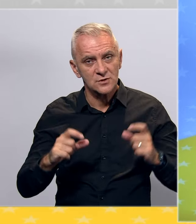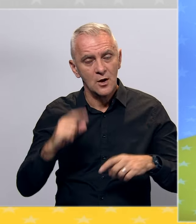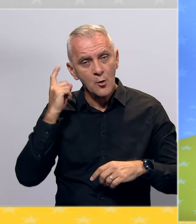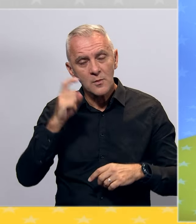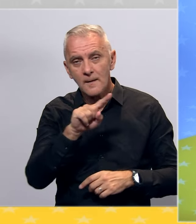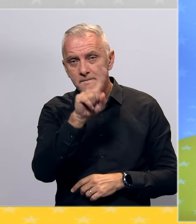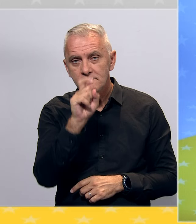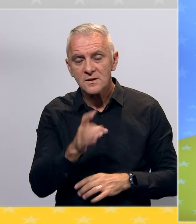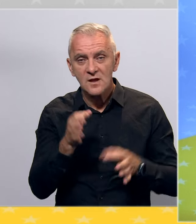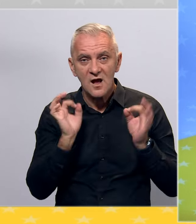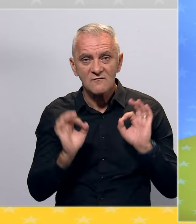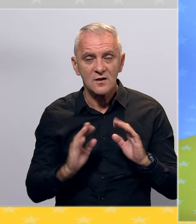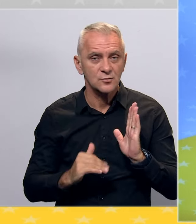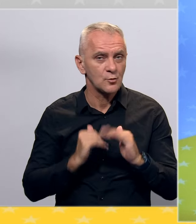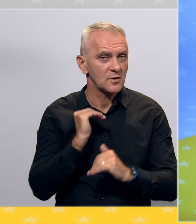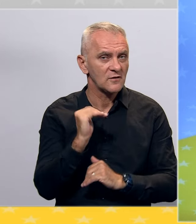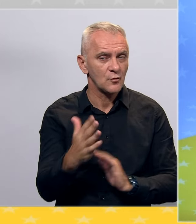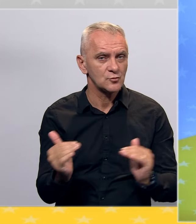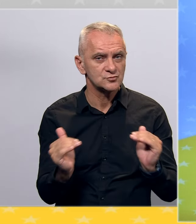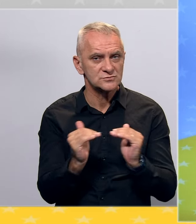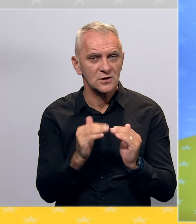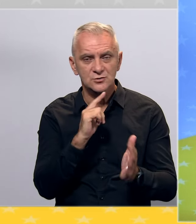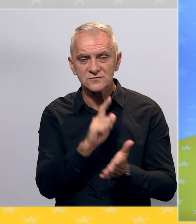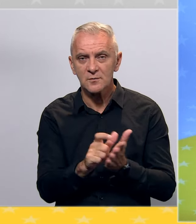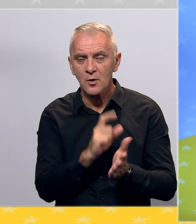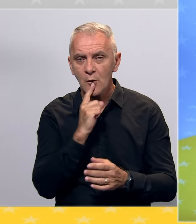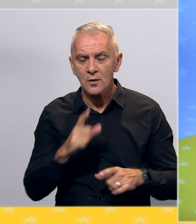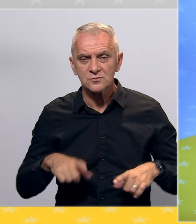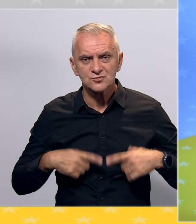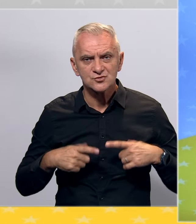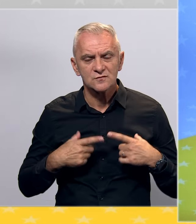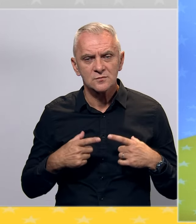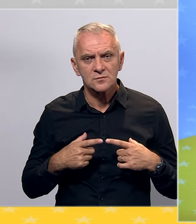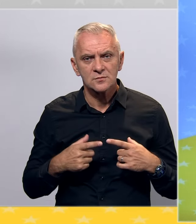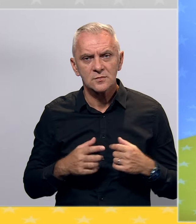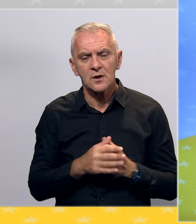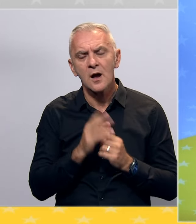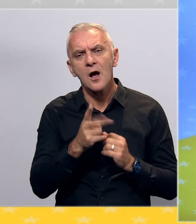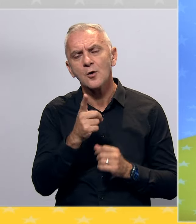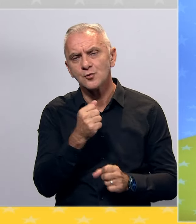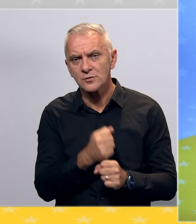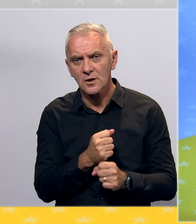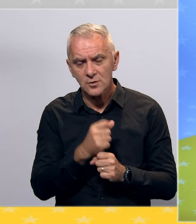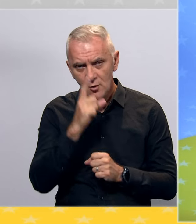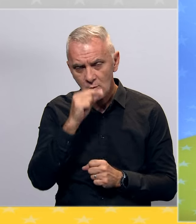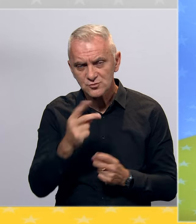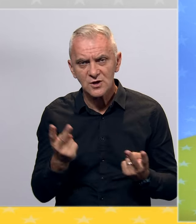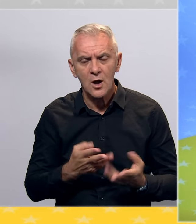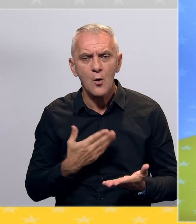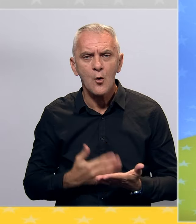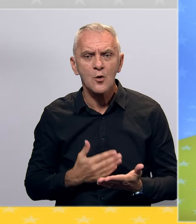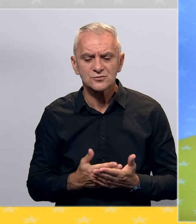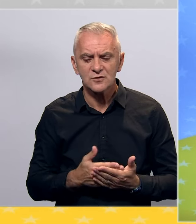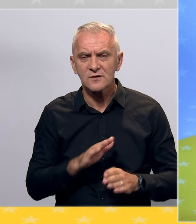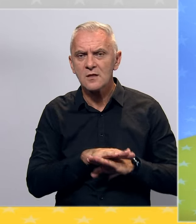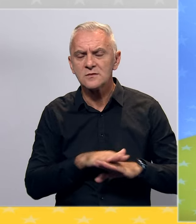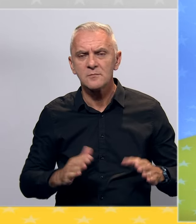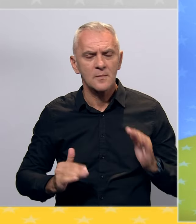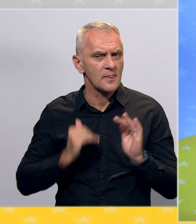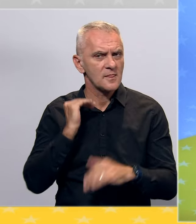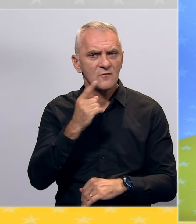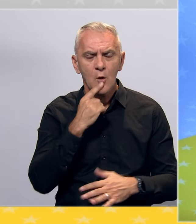na kvalitetnom nivou u skladu s vremenom u kome živimo. Kako funkcionira općina kao osnovni temeljni nivo na kome se